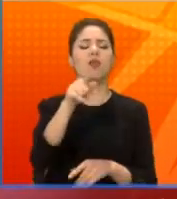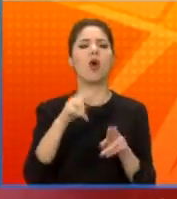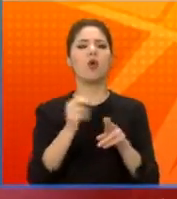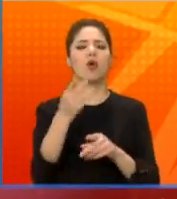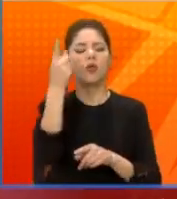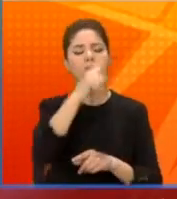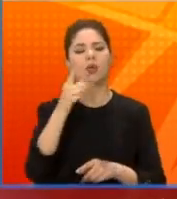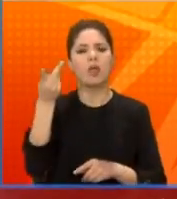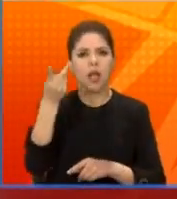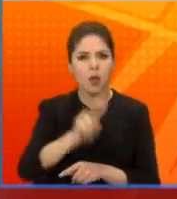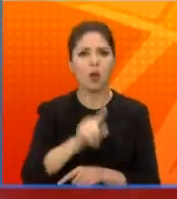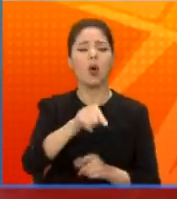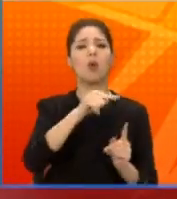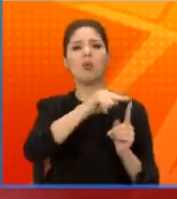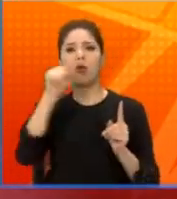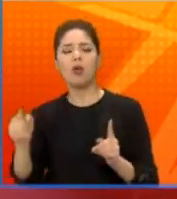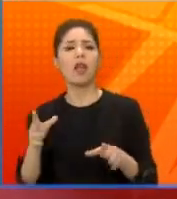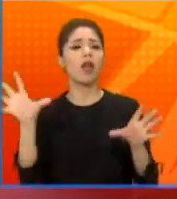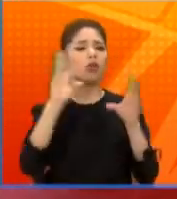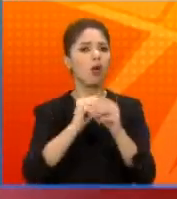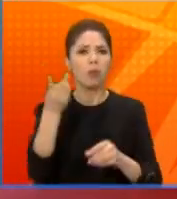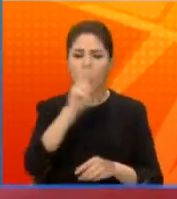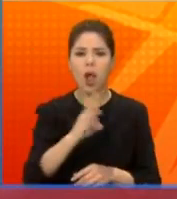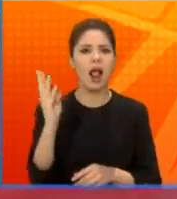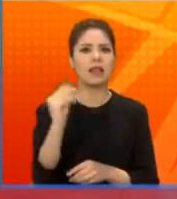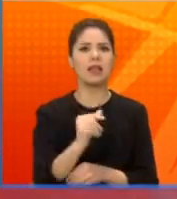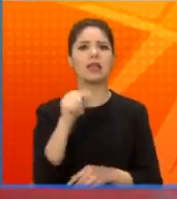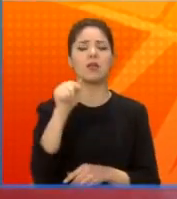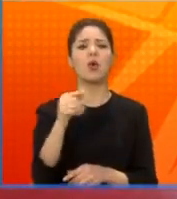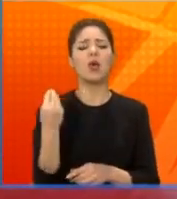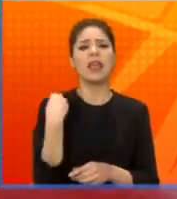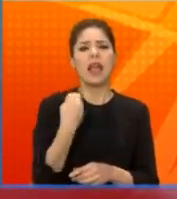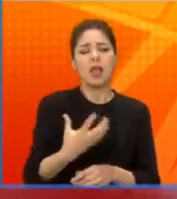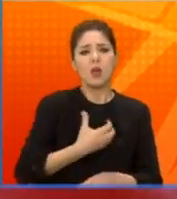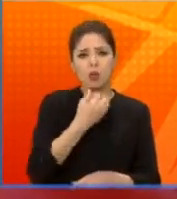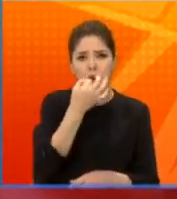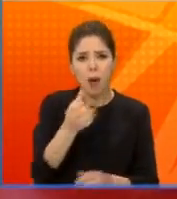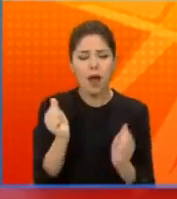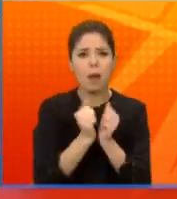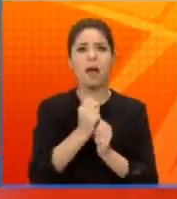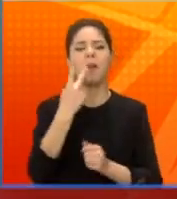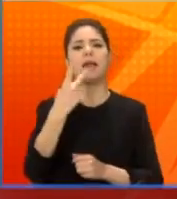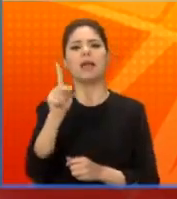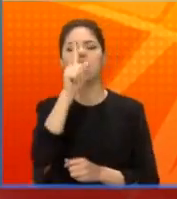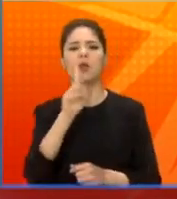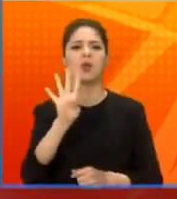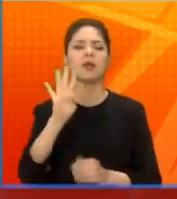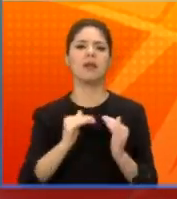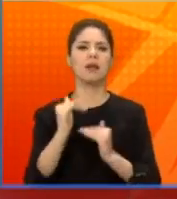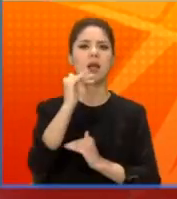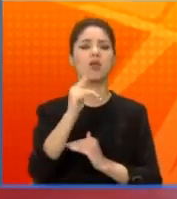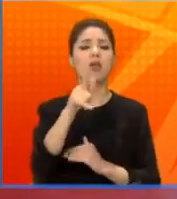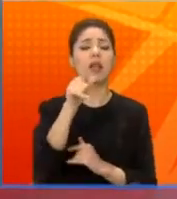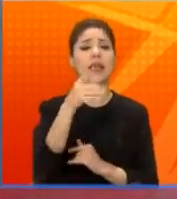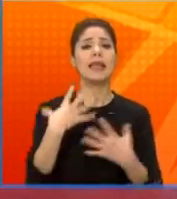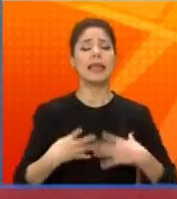ölümcül musibete. Bugüne dek vefat edenlerin toplam sayısı ise bu en yeni acı haberlerle 2140'a yükseldi.